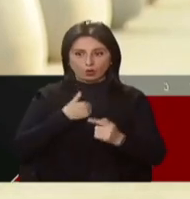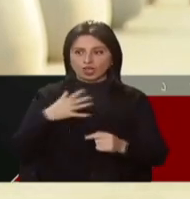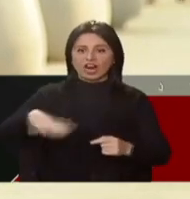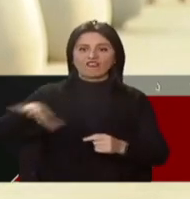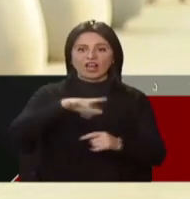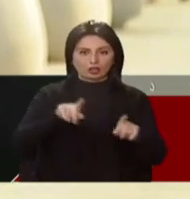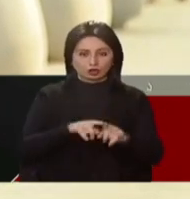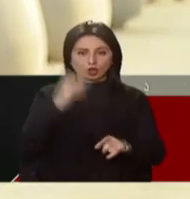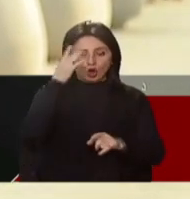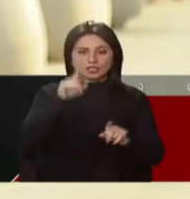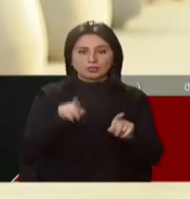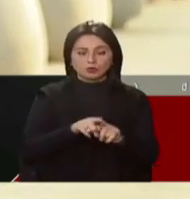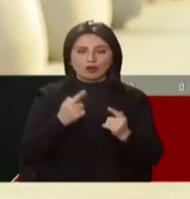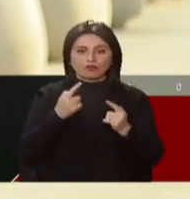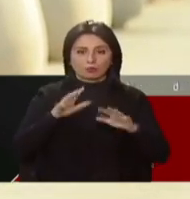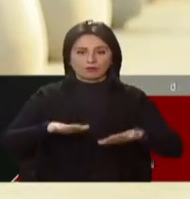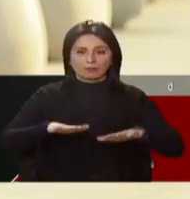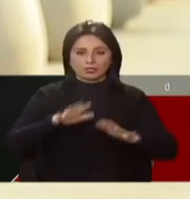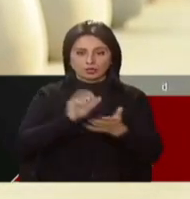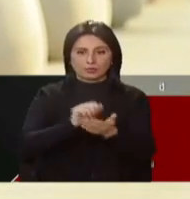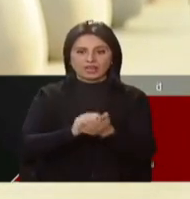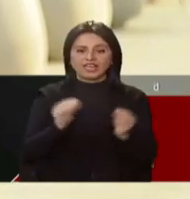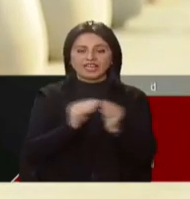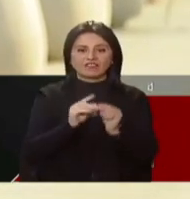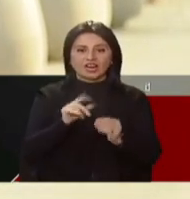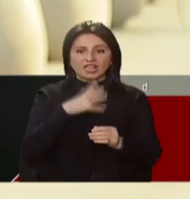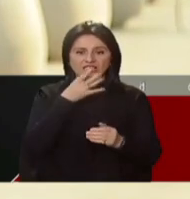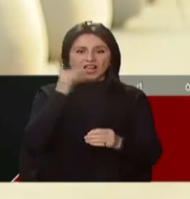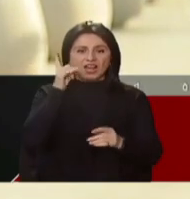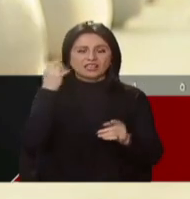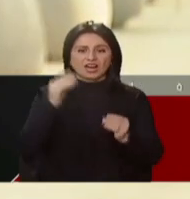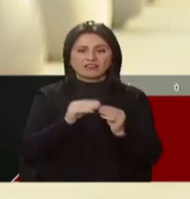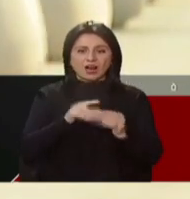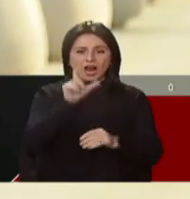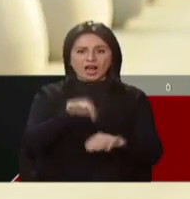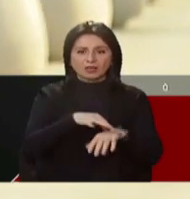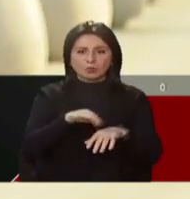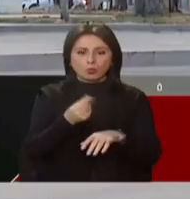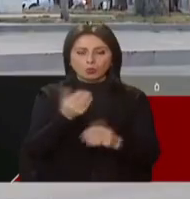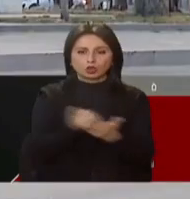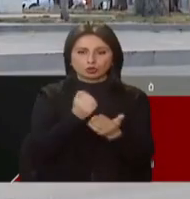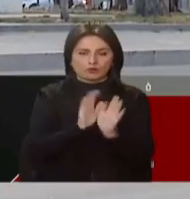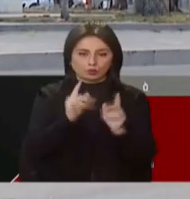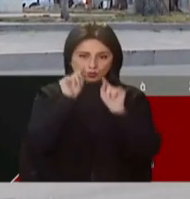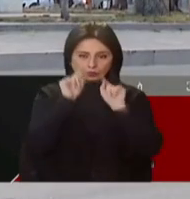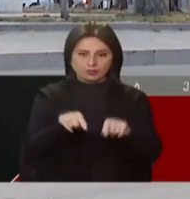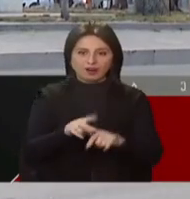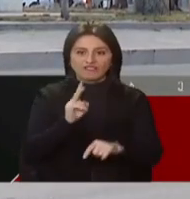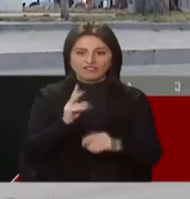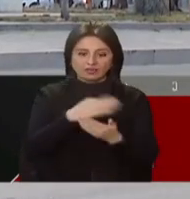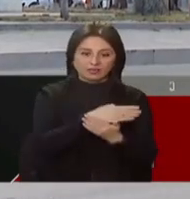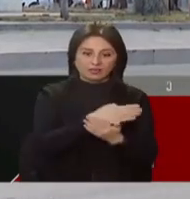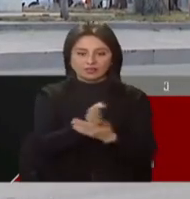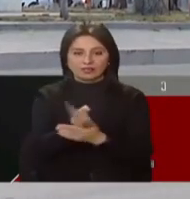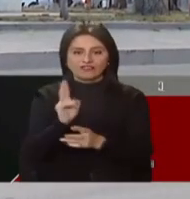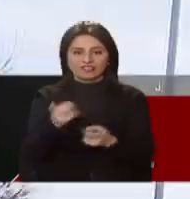ქვეყანაში, ისინი ოცნებობენ იგივეზე, რაც აკეთეს თავის დროზე ადამიანების წამებაზე, ფულის შოვნაზე. Vin viscen ihreba, vizdara